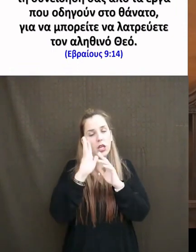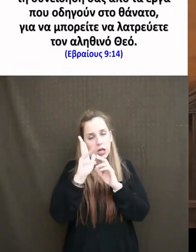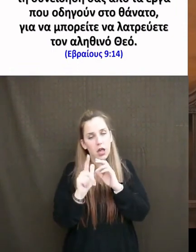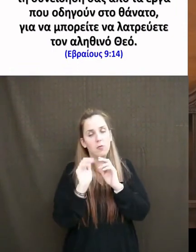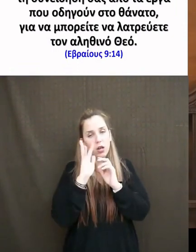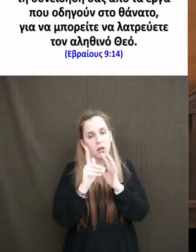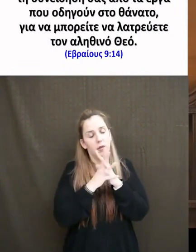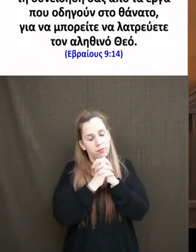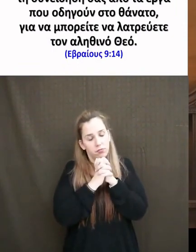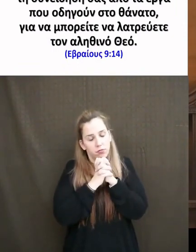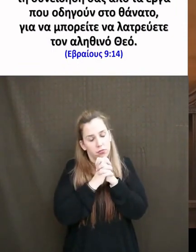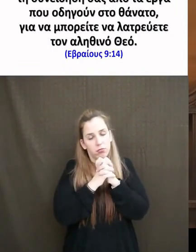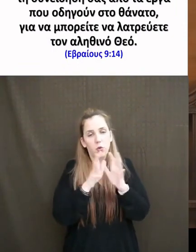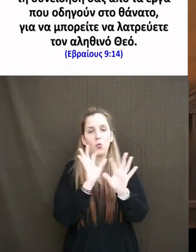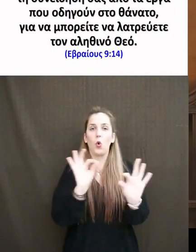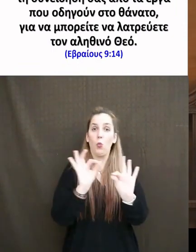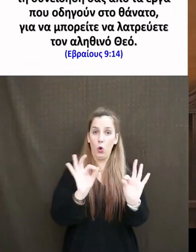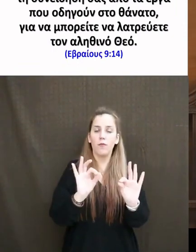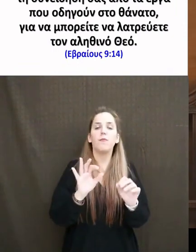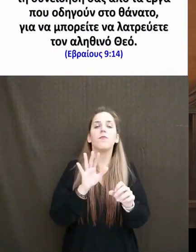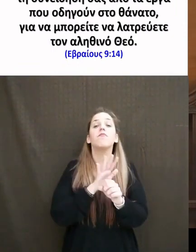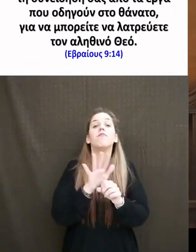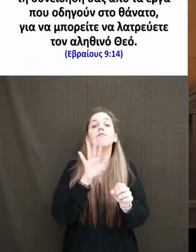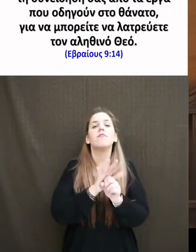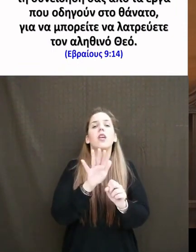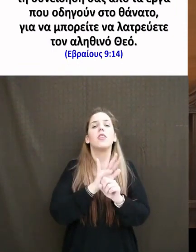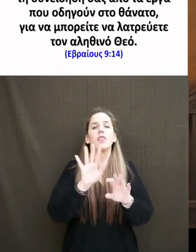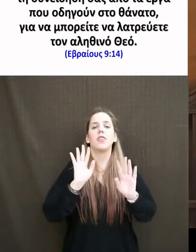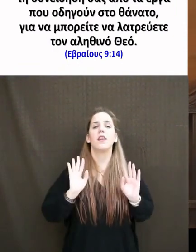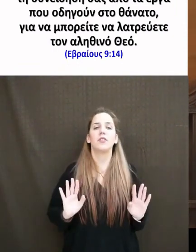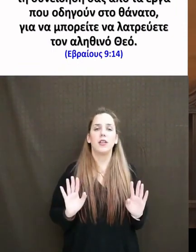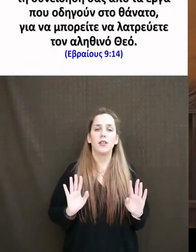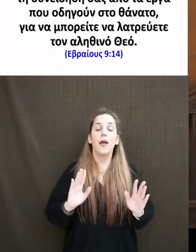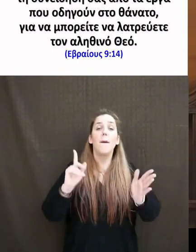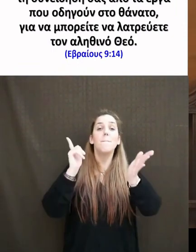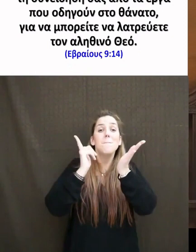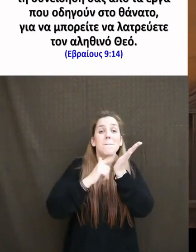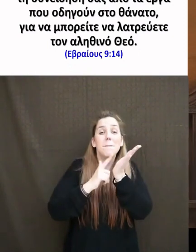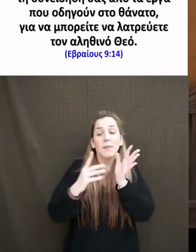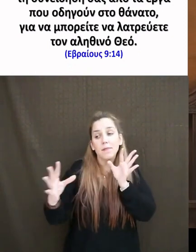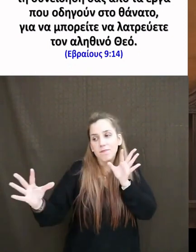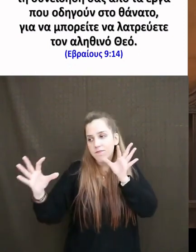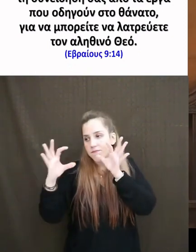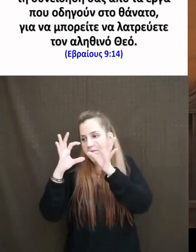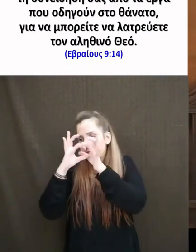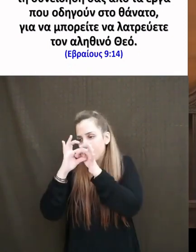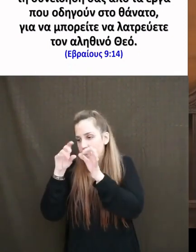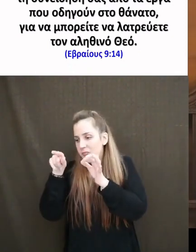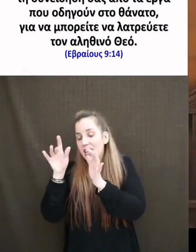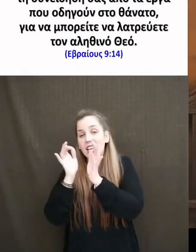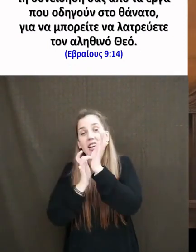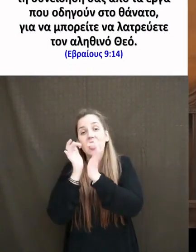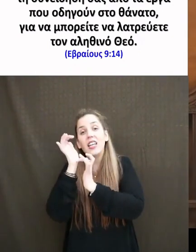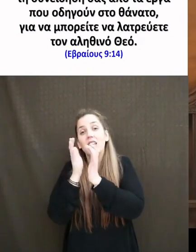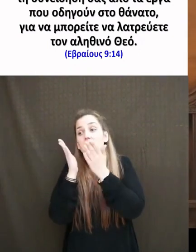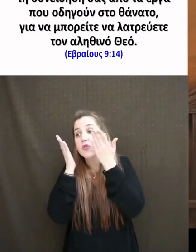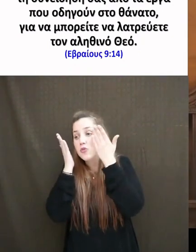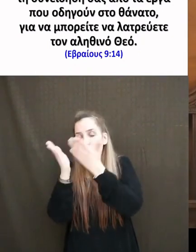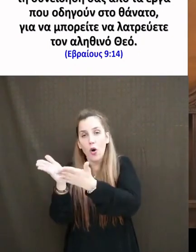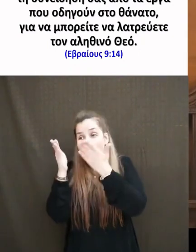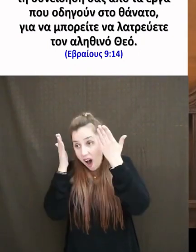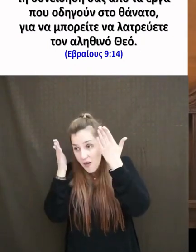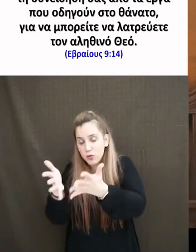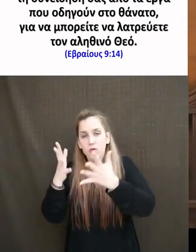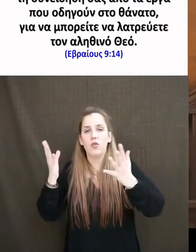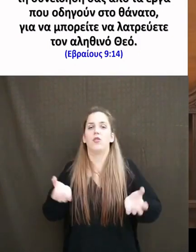Πρέπει να πας στο Χριστό. Εκείνος το κάνει. Δεν σώζει η Εκκλησία, δεν σώζουν οι καλές συνήθειες, δεν